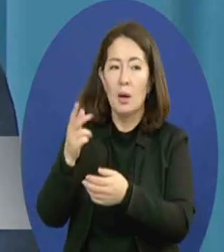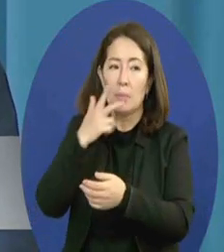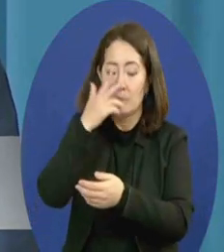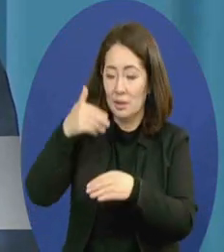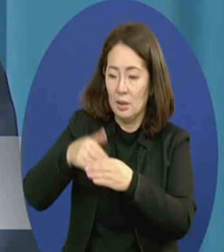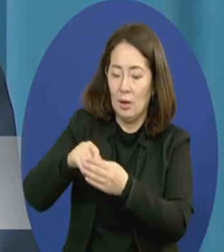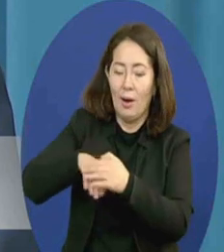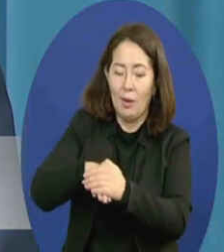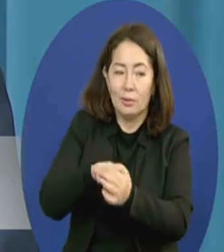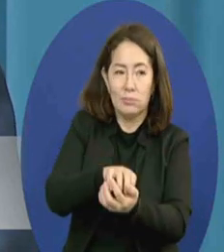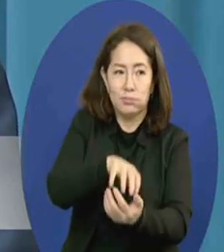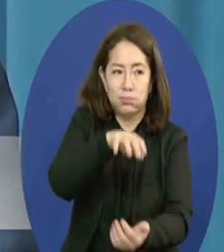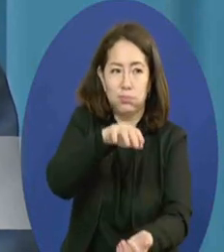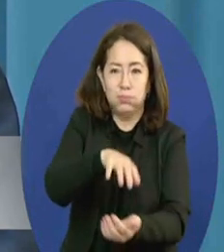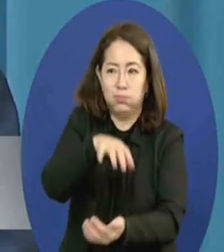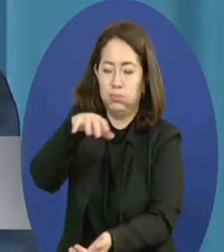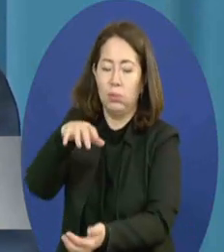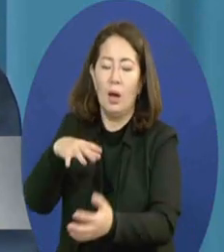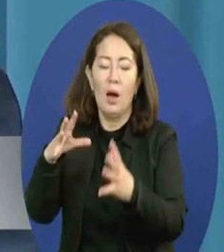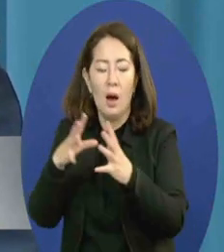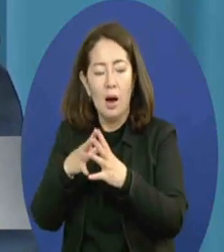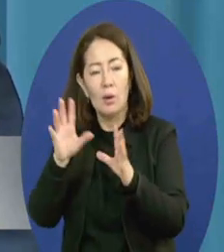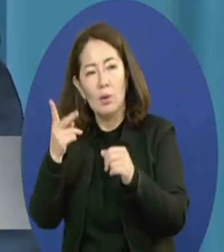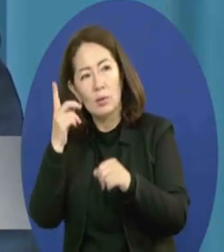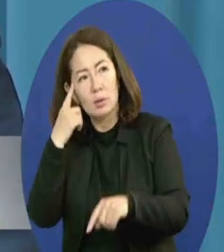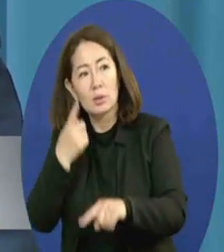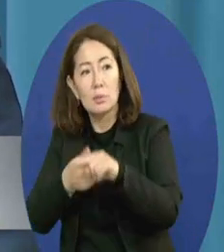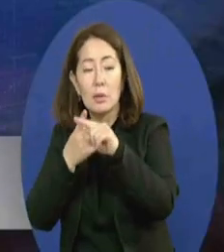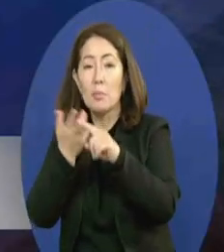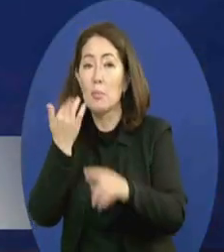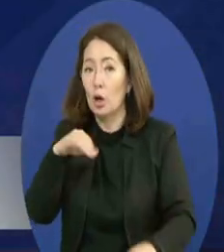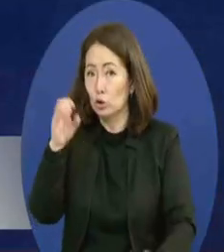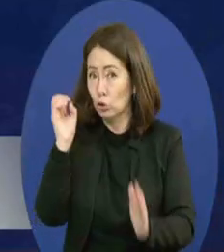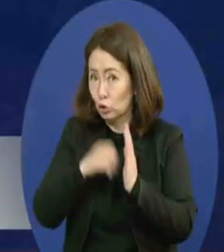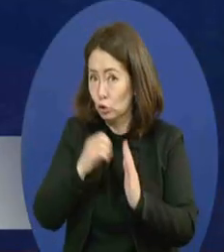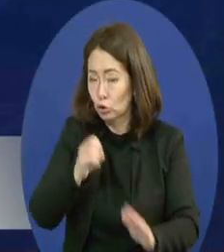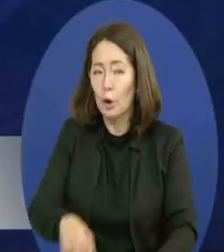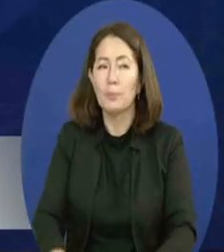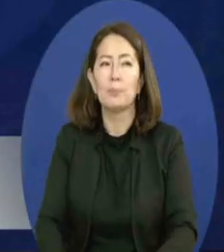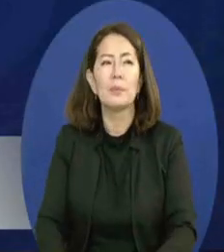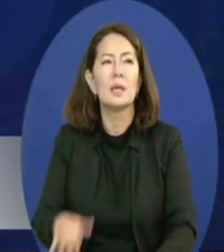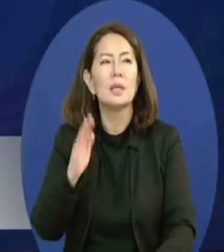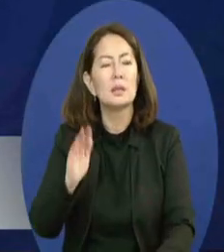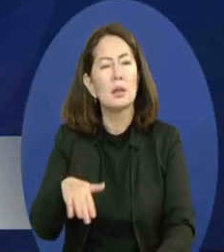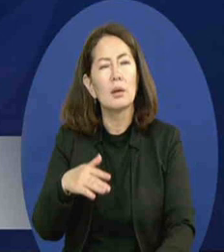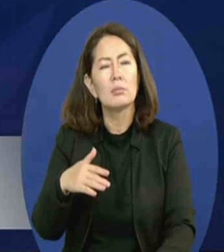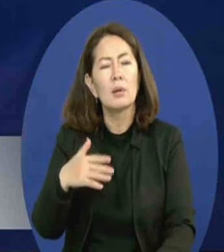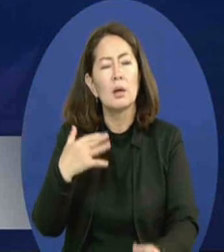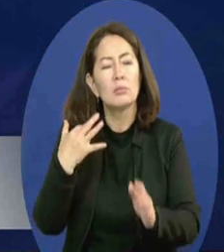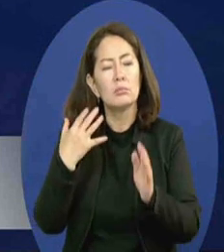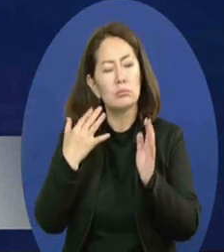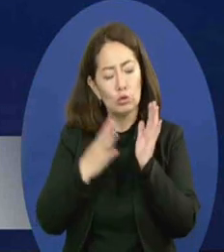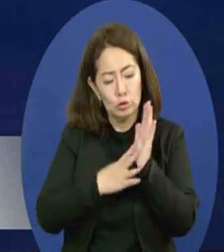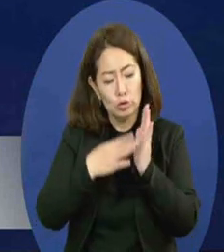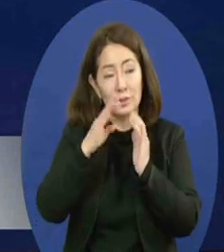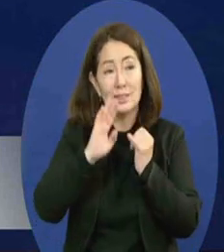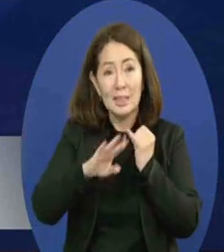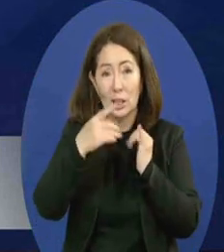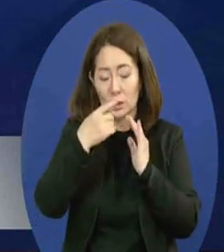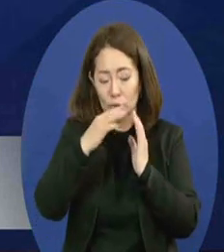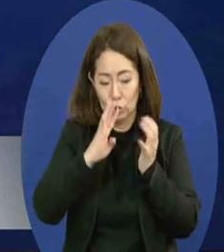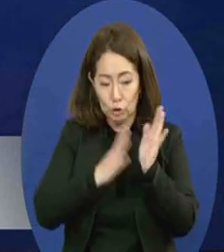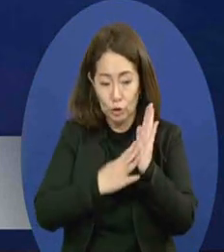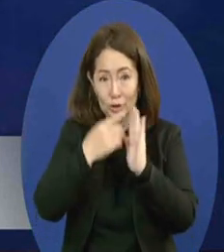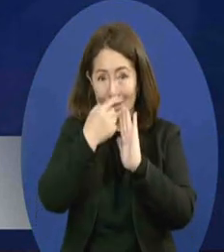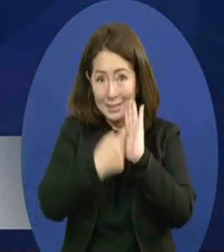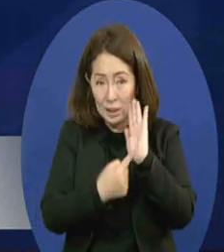одоо нөөц маань 10 хоног, 12 хоног гэдэг өсөөд явах хэвээр. Өнгөрсөн сарын сүүлчээр бүгдэн дайрамдах хятад улсаас 100,000